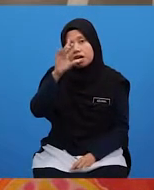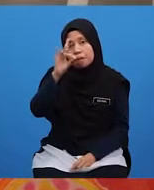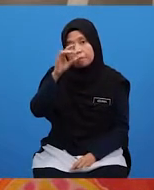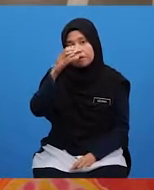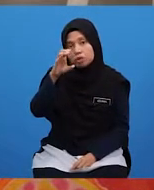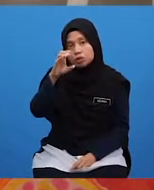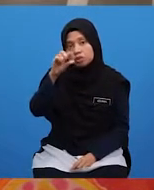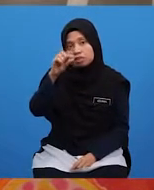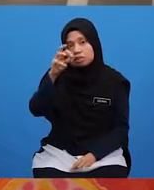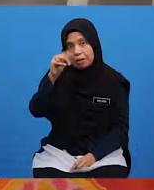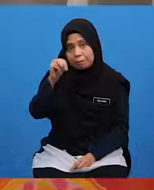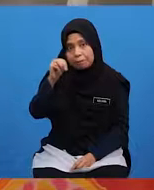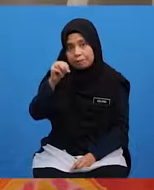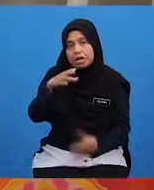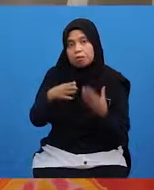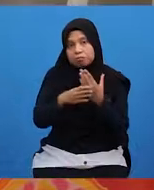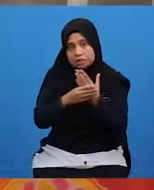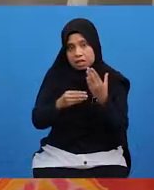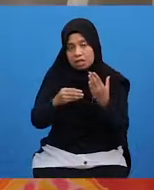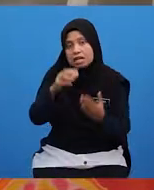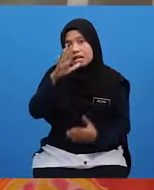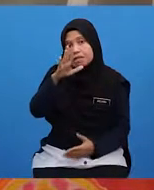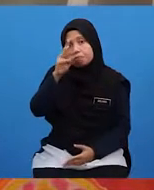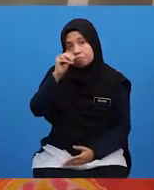manakala minyak linseed 5